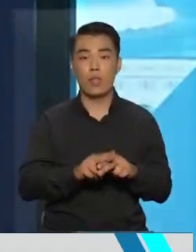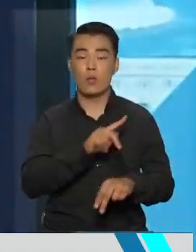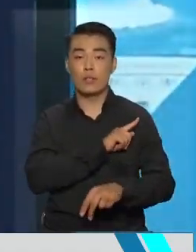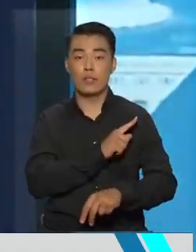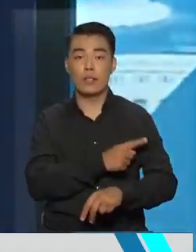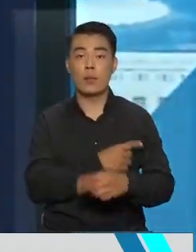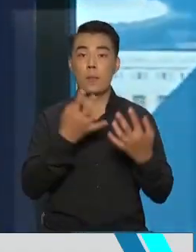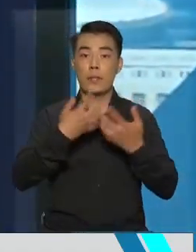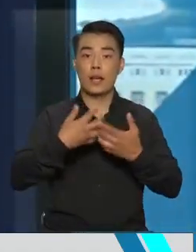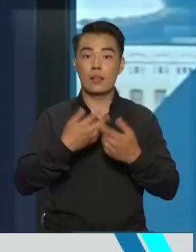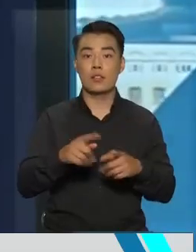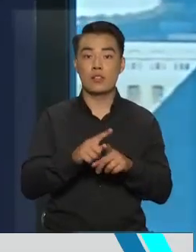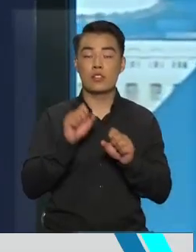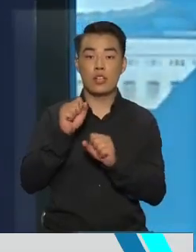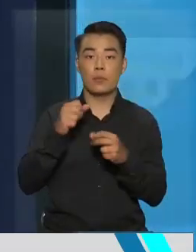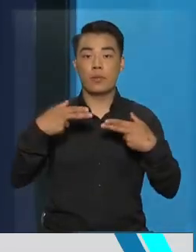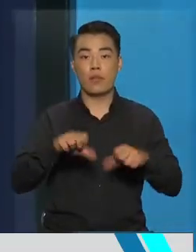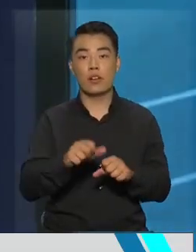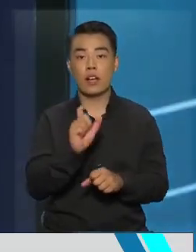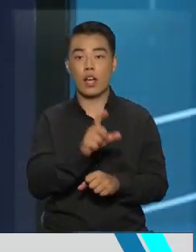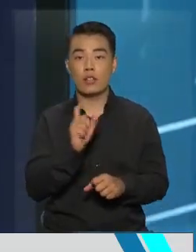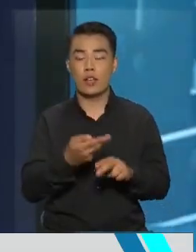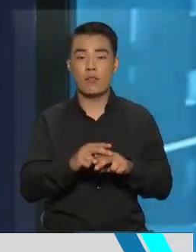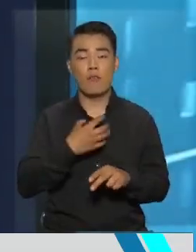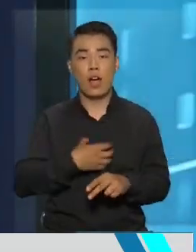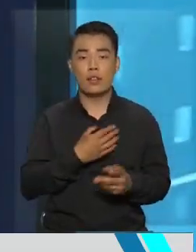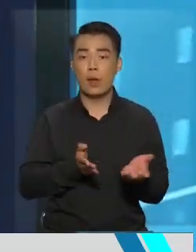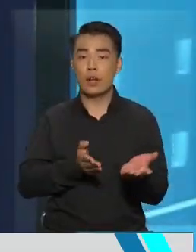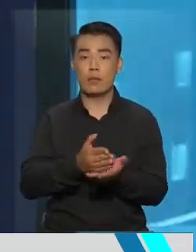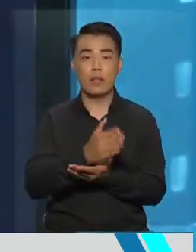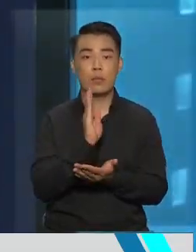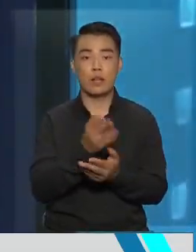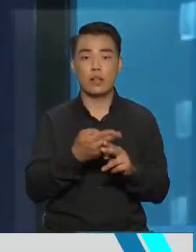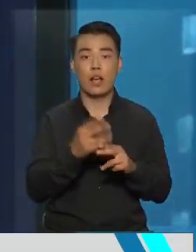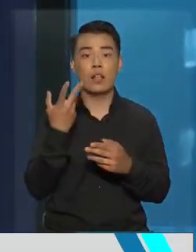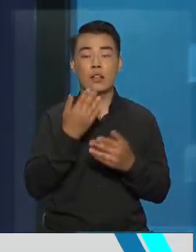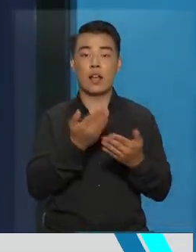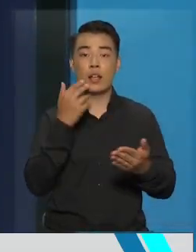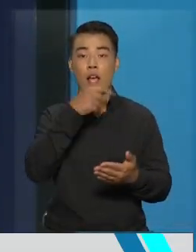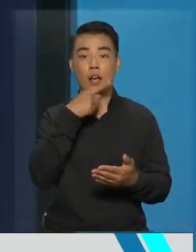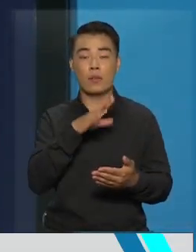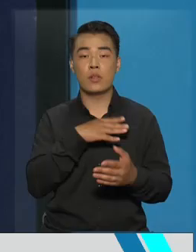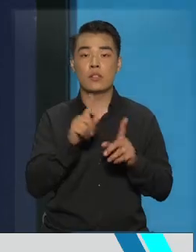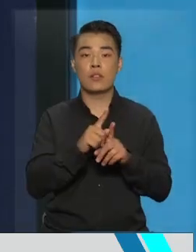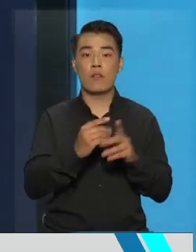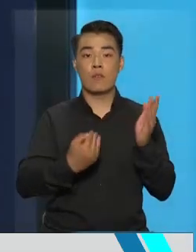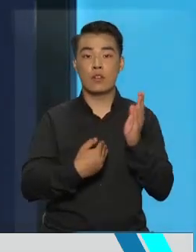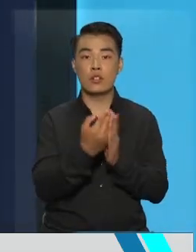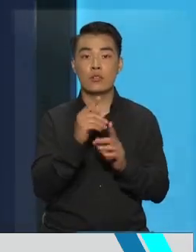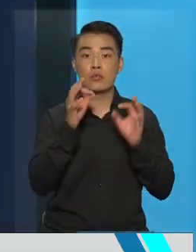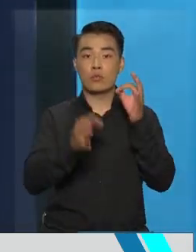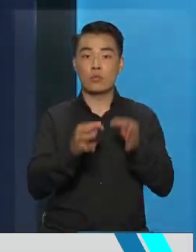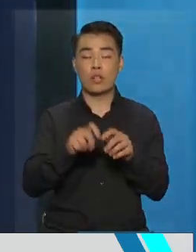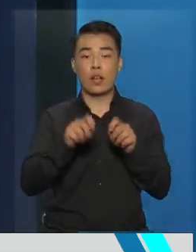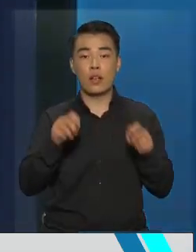усиление механизма защиты прав граждан. Это ключевое направление, можно сказать. Вот то, что я ранее говорил, был создан Конституционный суд,